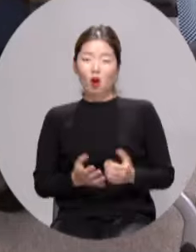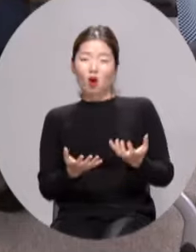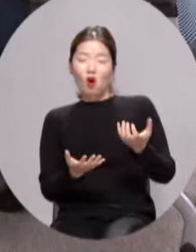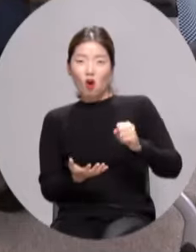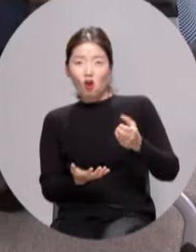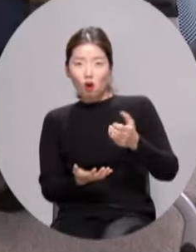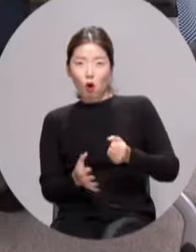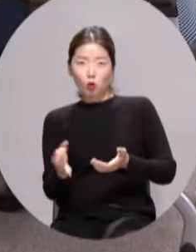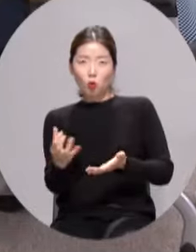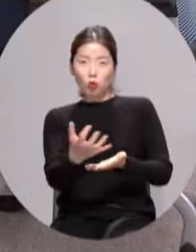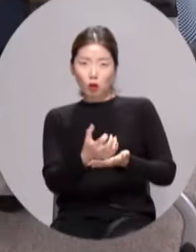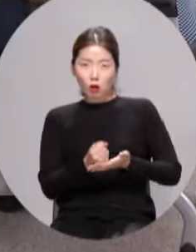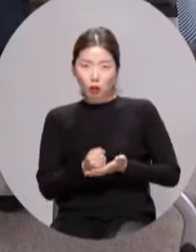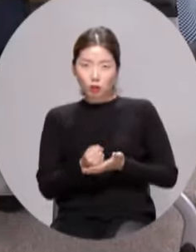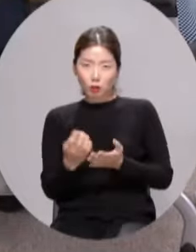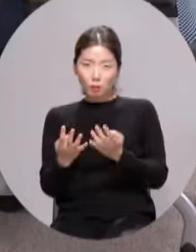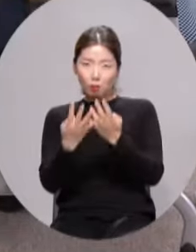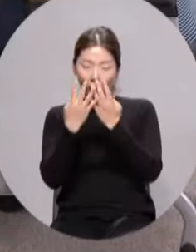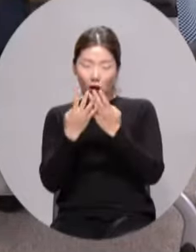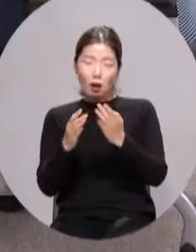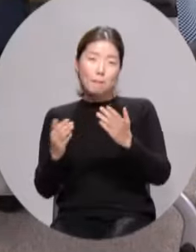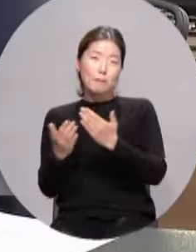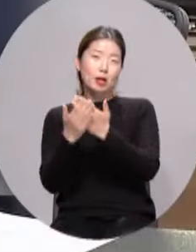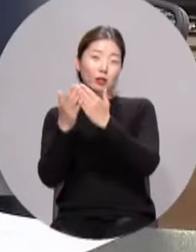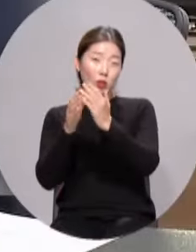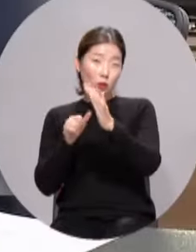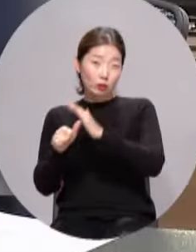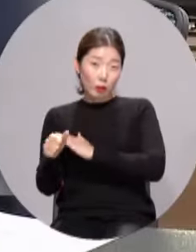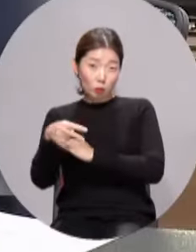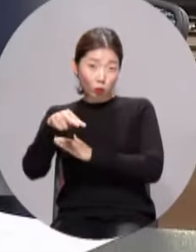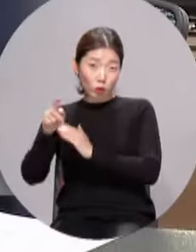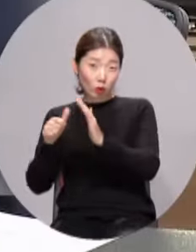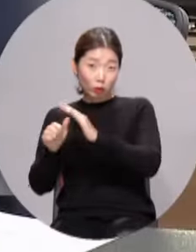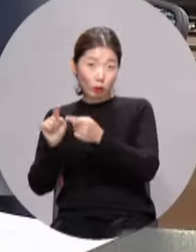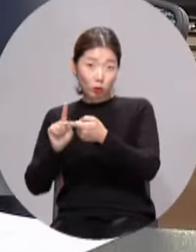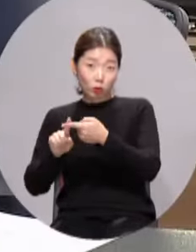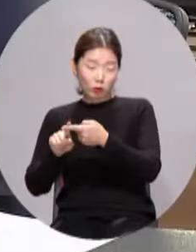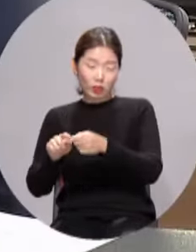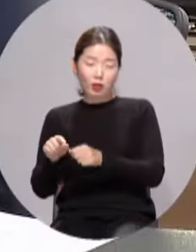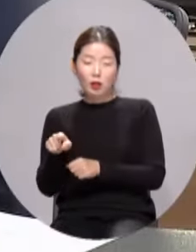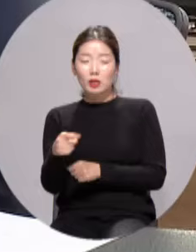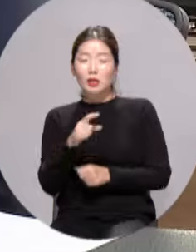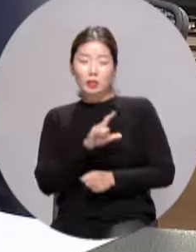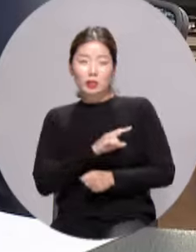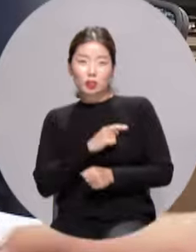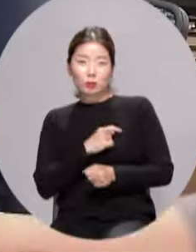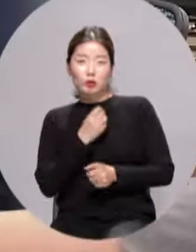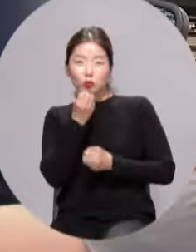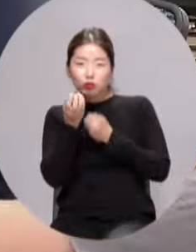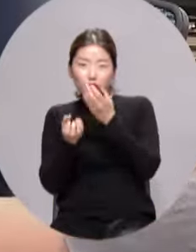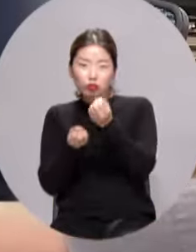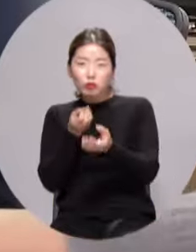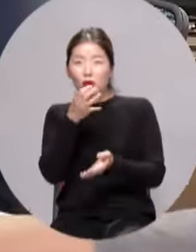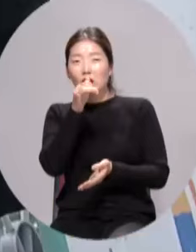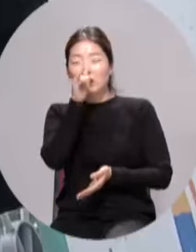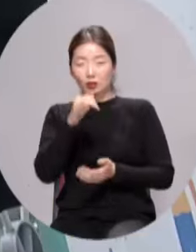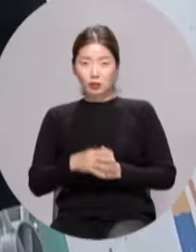로비 자금을 챙긴 혐의로 구속된 군산시민발전 주식회사 서모 대표가 신 의원의 이름을 거론했기